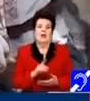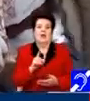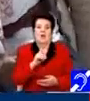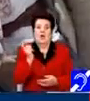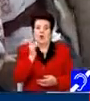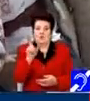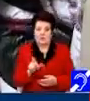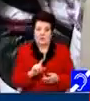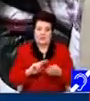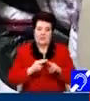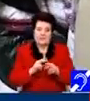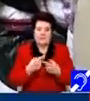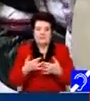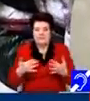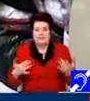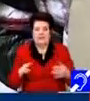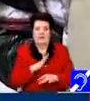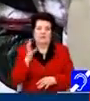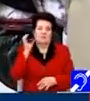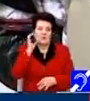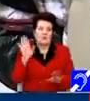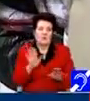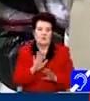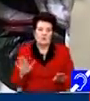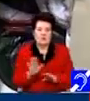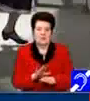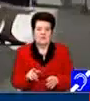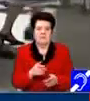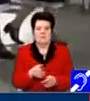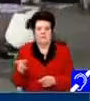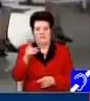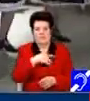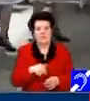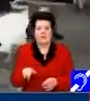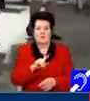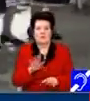croșetat, au împletit, au cusut și au ascultat muzică. Voia bună a fost pretutindeni.